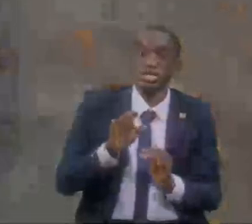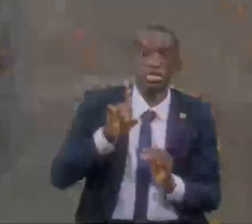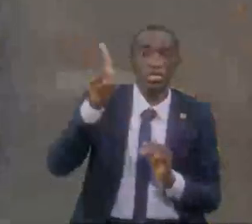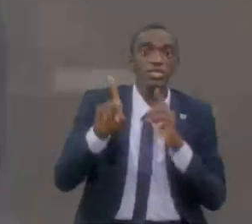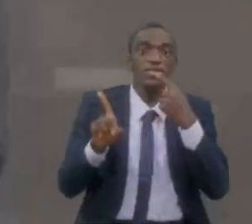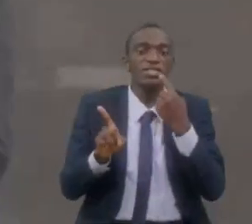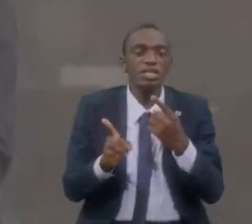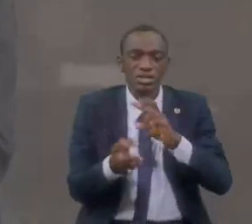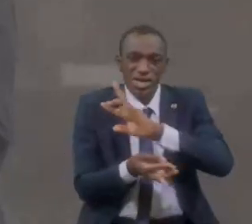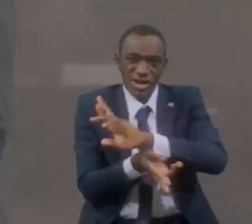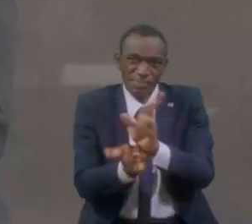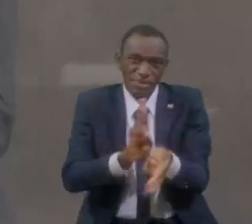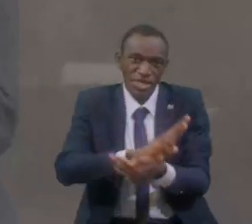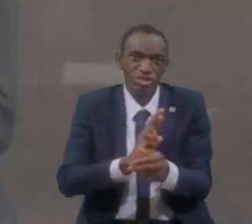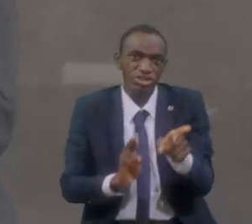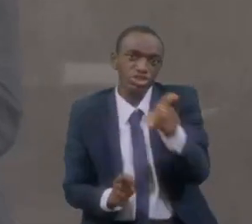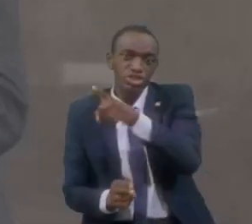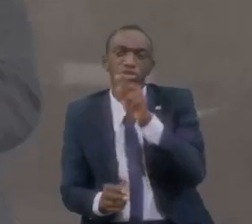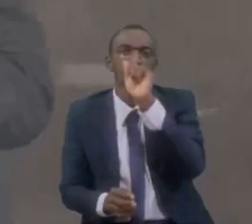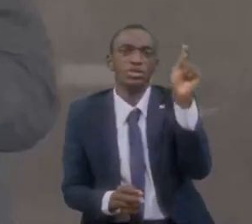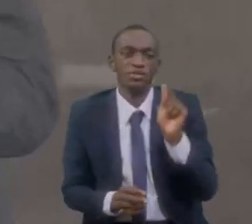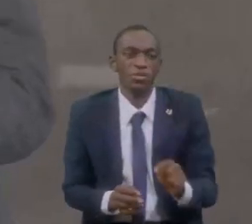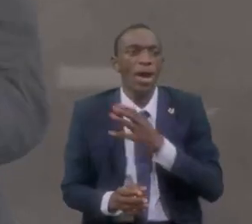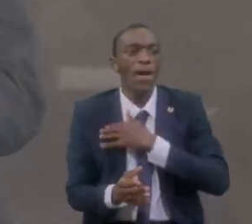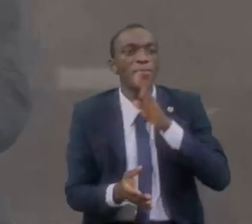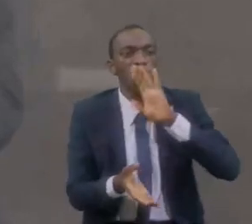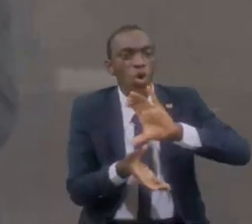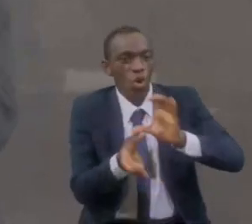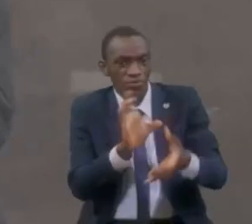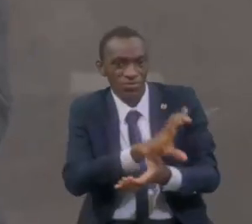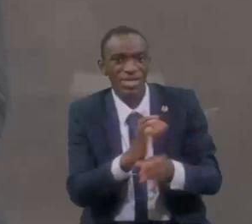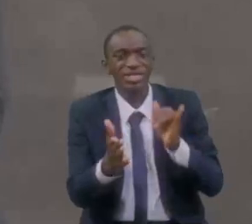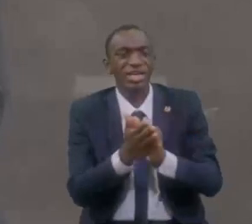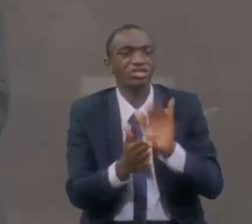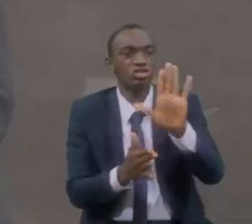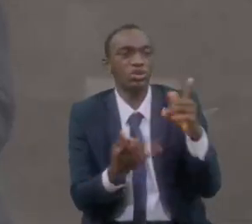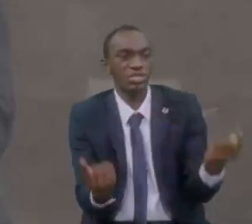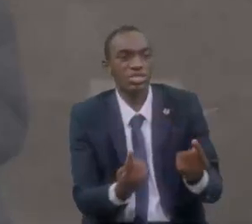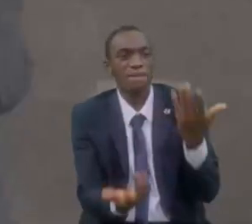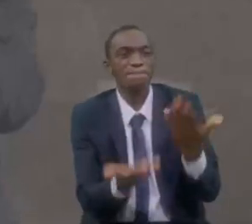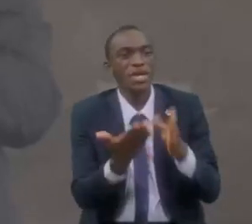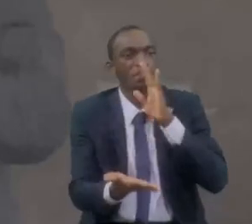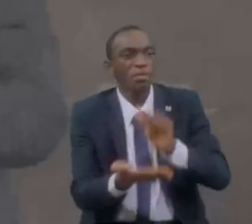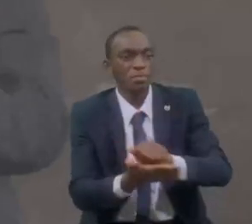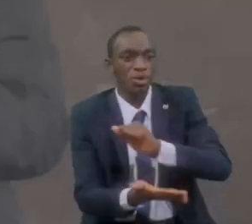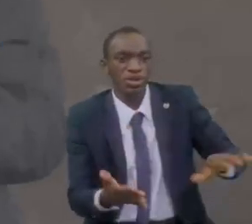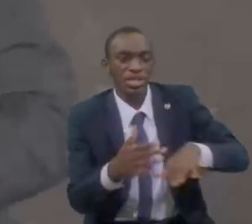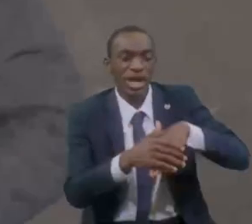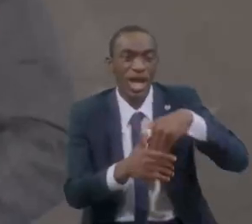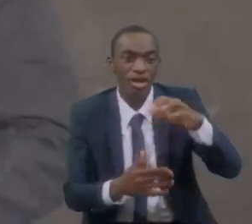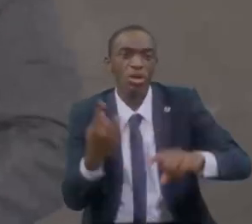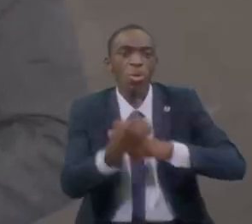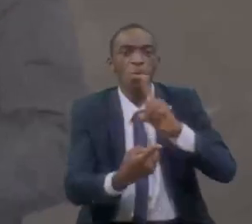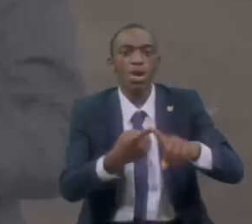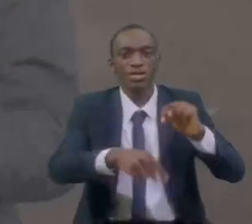Et de repentez-vous donc. Et convertissez-vous pour que vos péchés soient effacés.